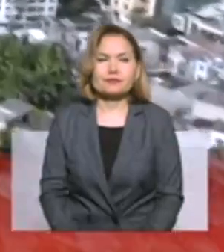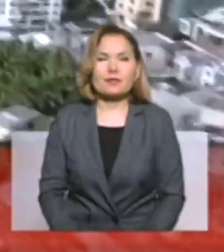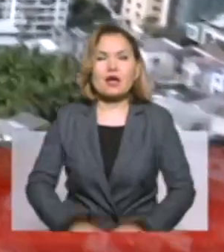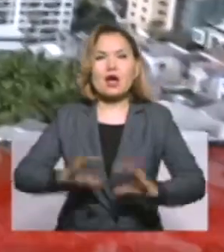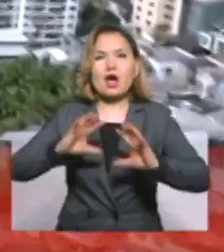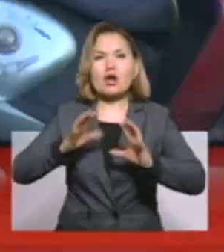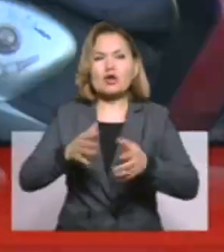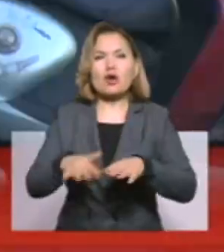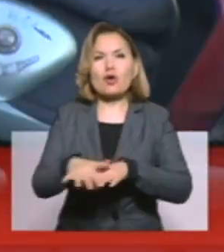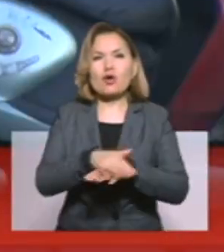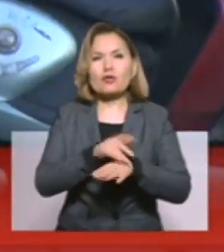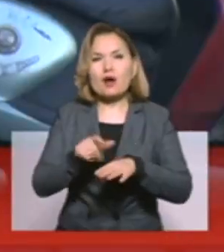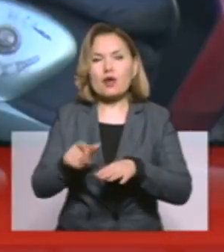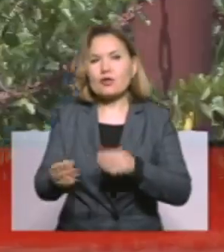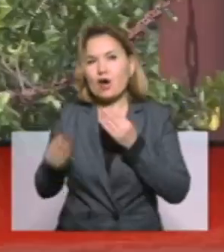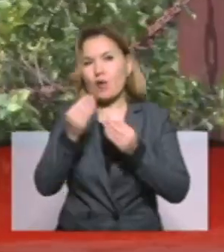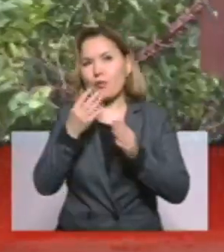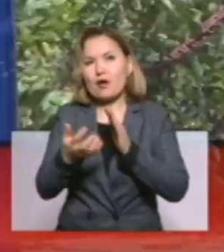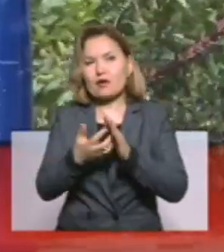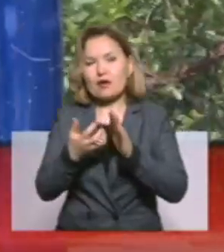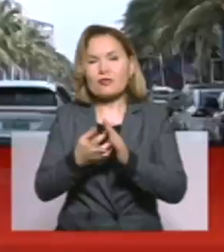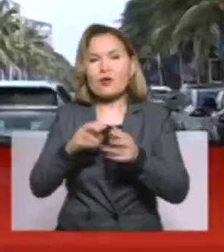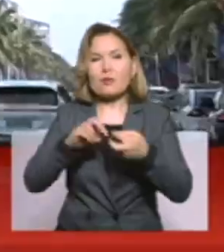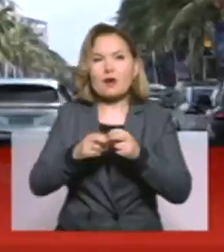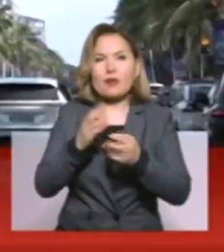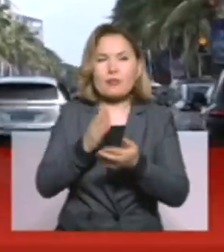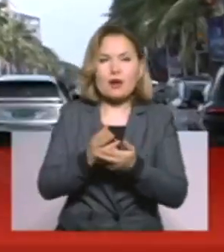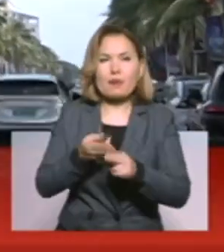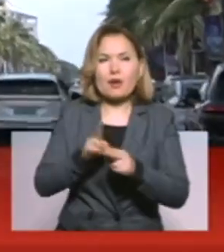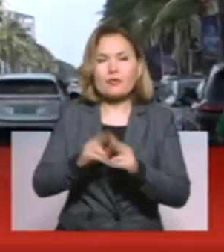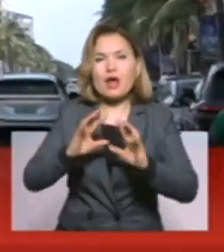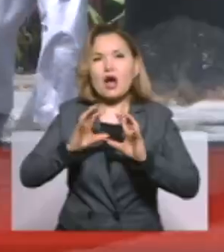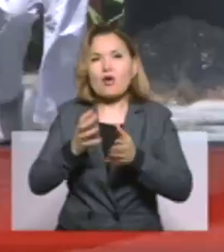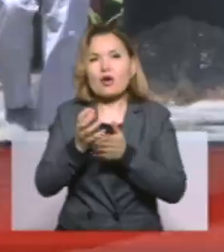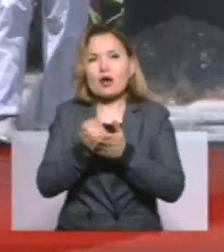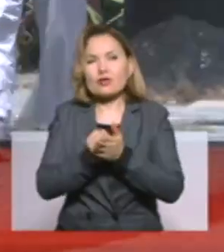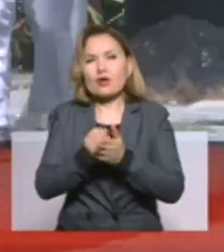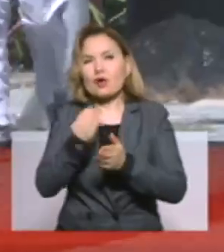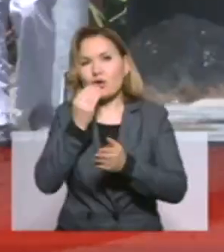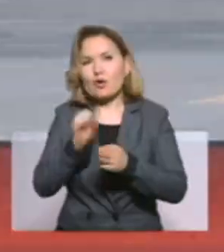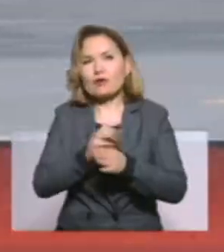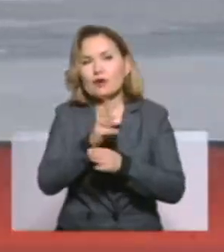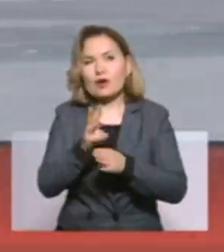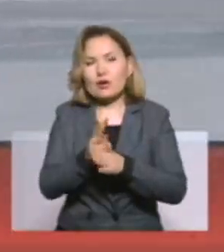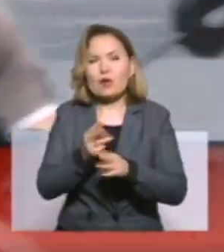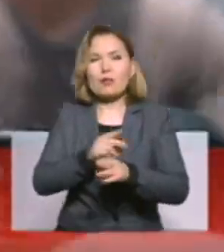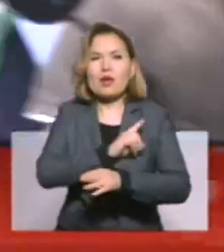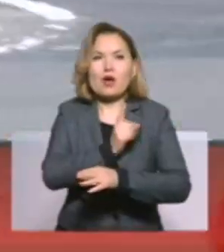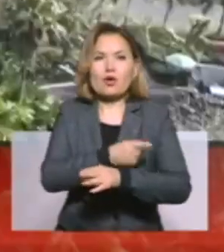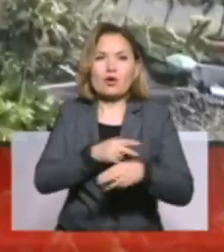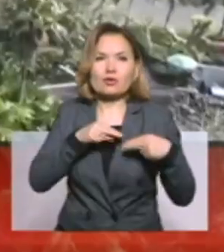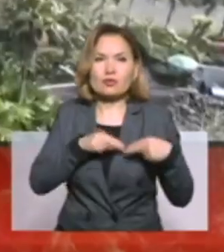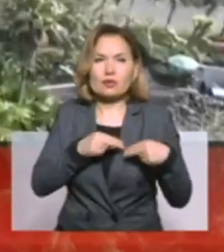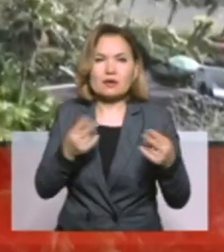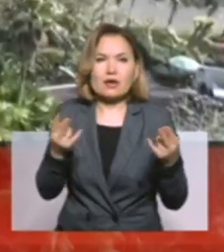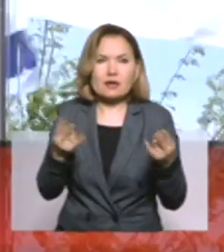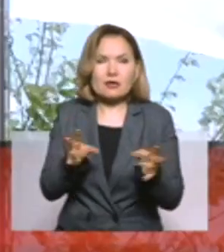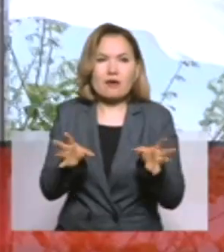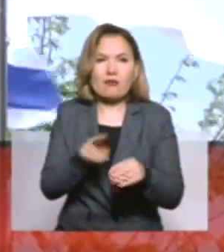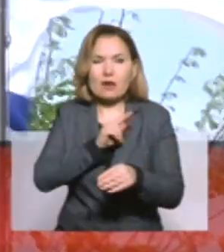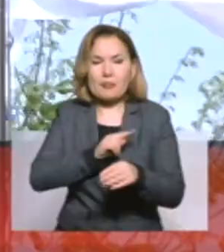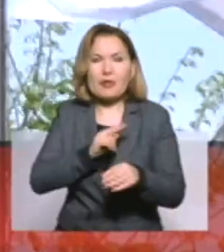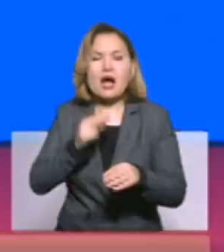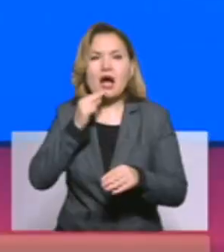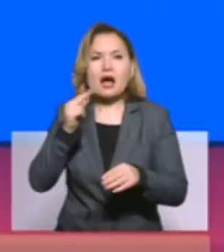Дүние жүзі тұрғындары азық-түлік тапшылығын сезініп отыр. Жаһандық азық-түлік тұрақтылығын қамтамасыз ету үшін күш жұмылдыруымыз керек. Қытайда өтіп